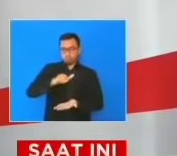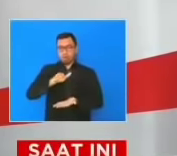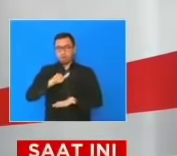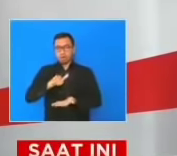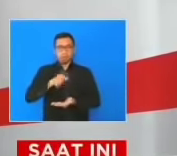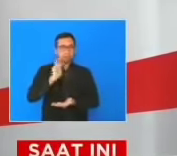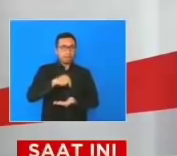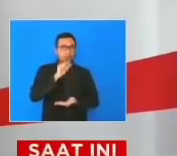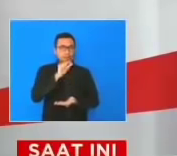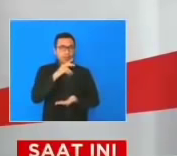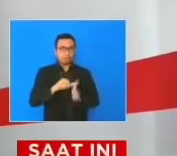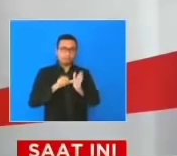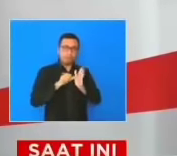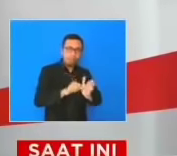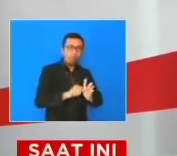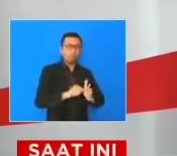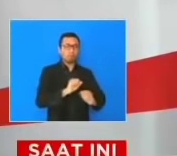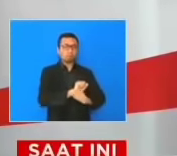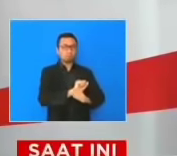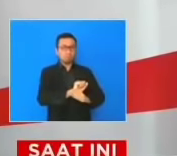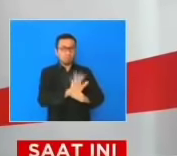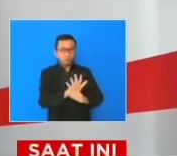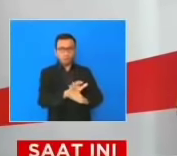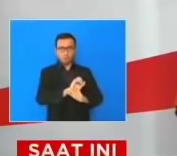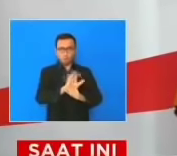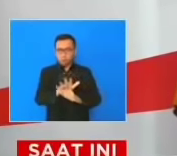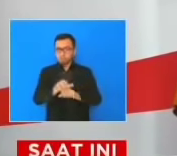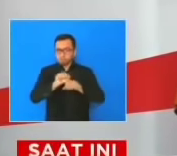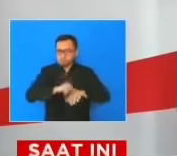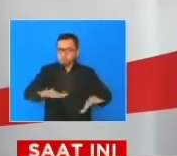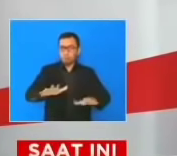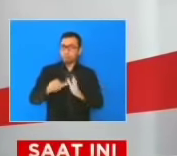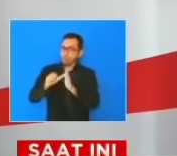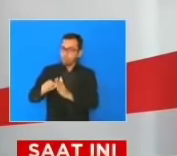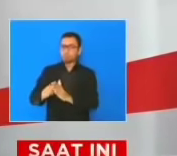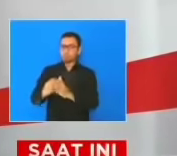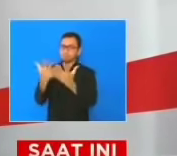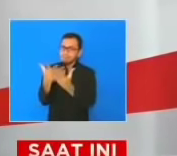sesama menyelesaikan permasalahan COVID-19 ini.